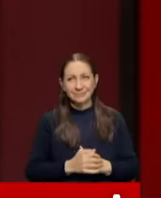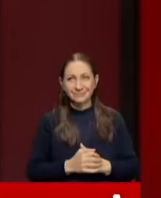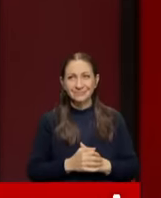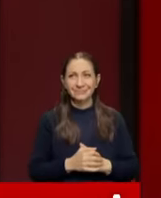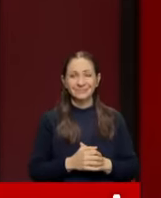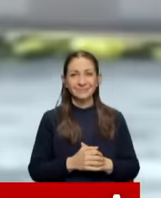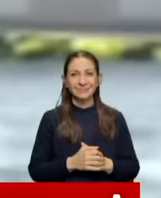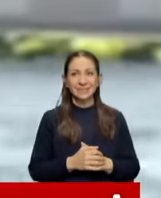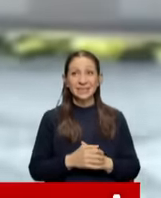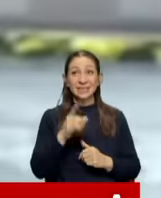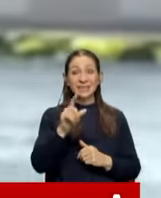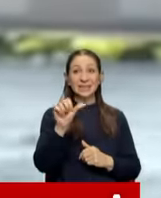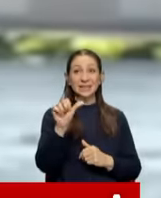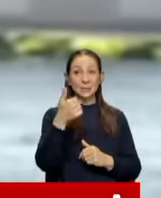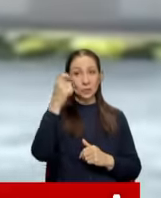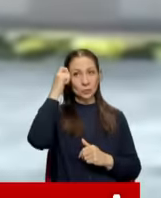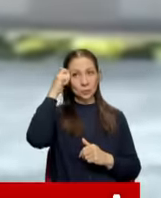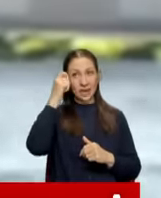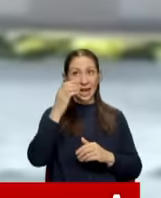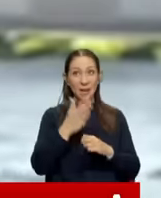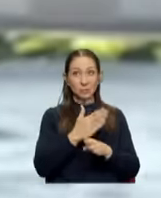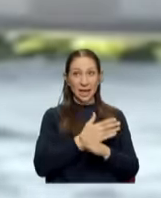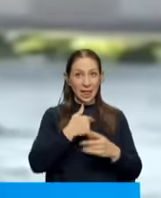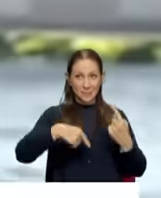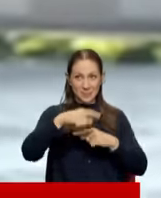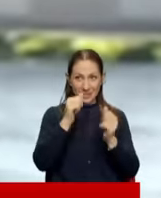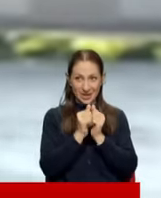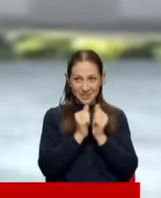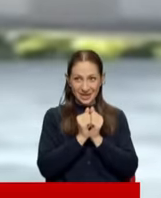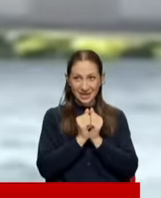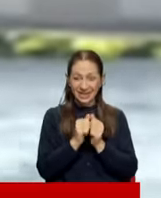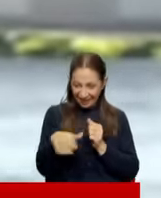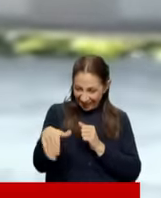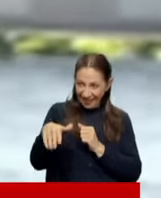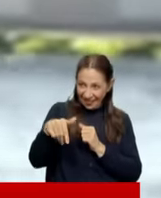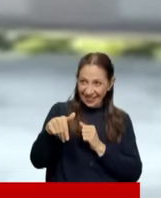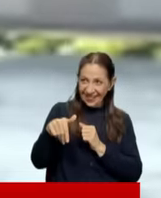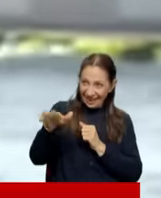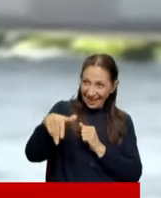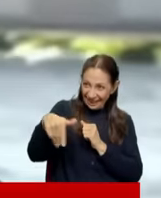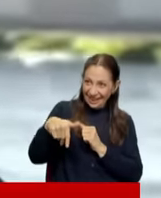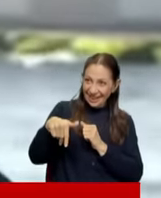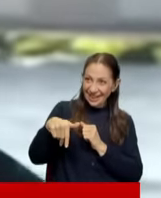yapacak Siz kıymetli üsküdarlı hemşerilerim le gel